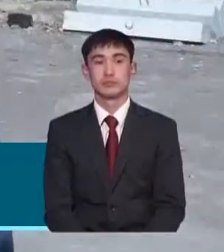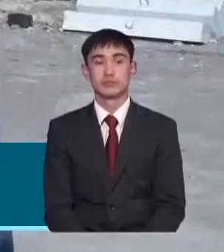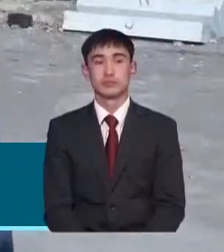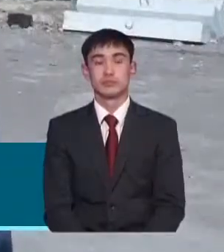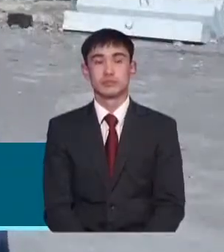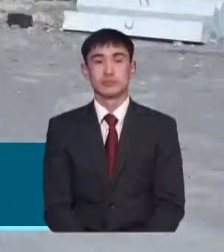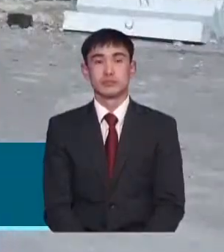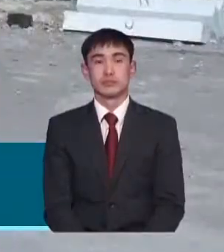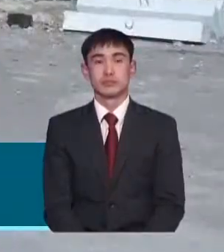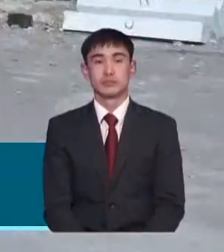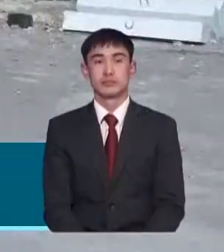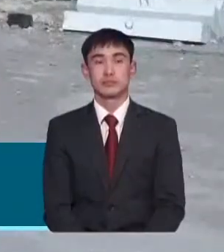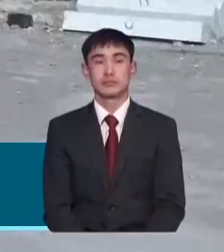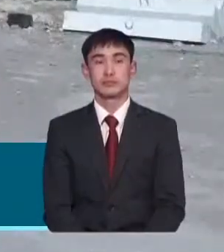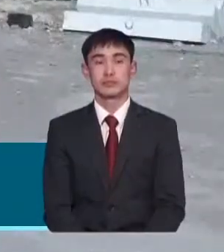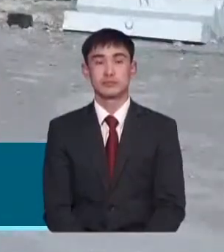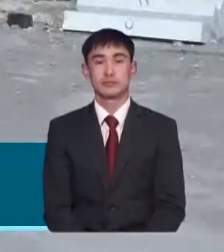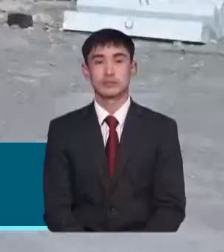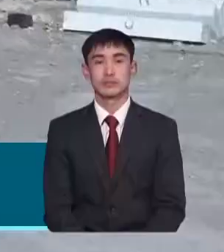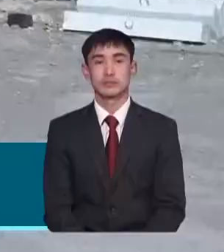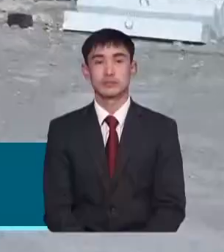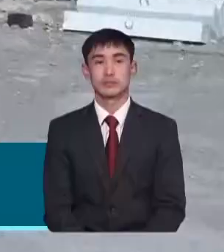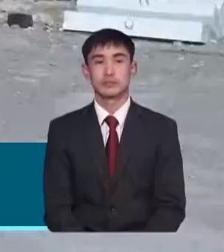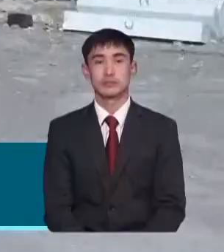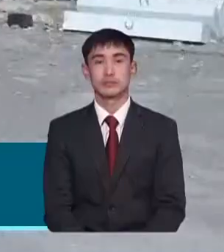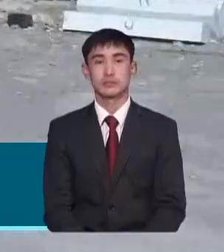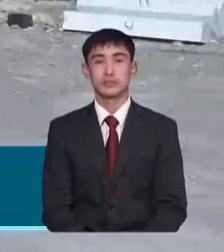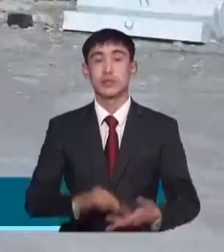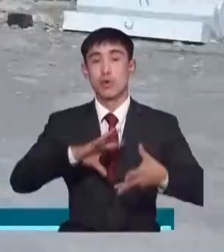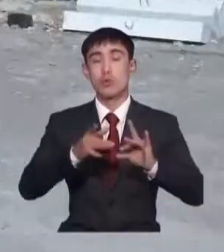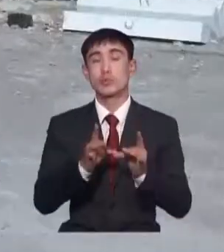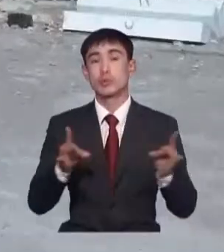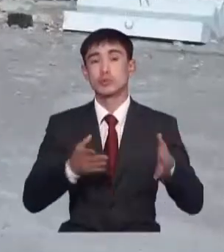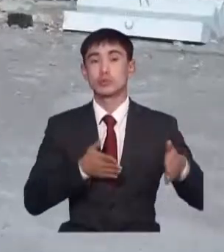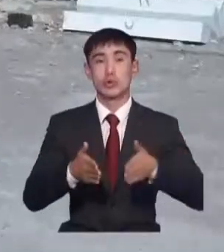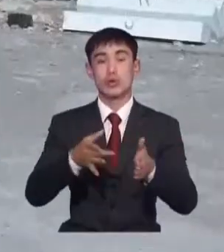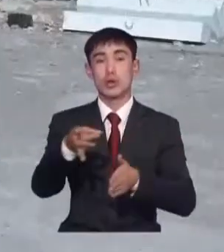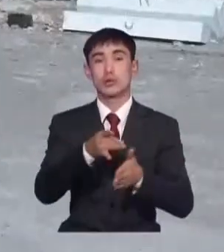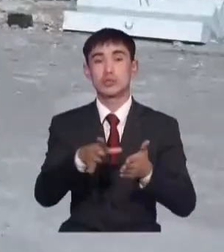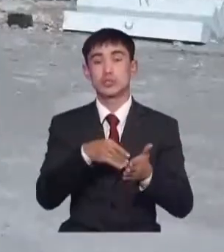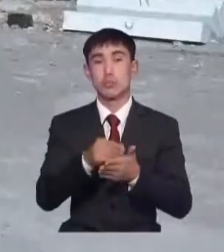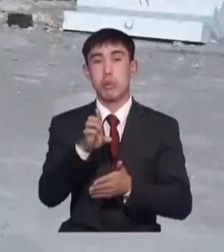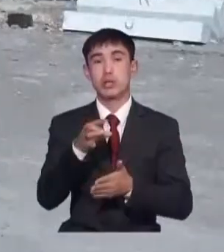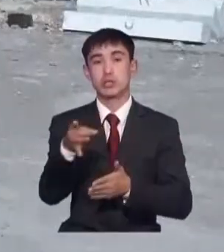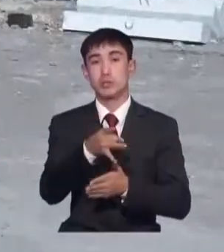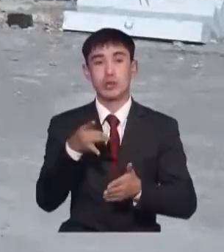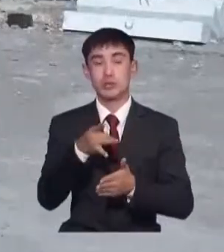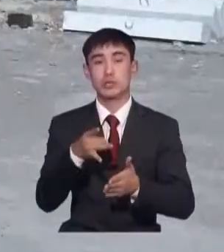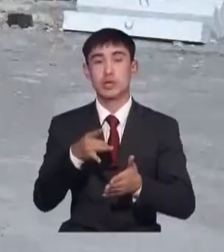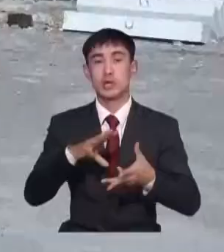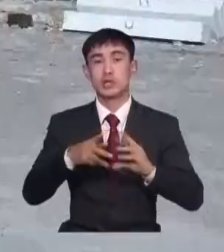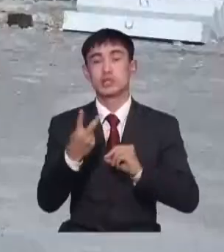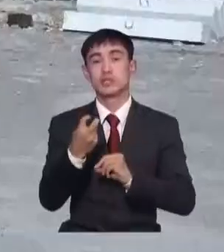аудандық маңызы бар жолдар 240. Общая протяженность дорог районного значения в Балхашском районе